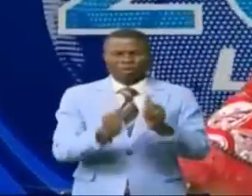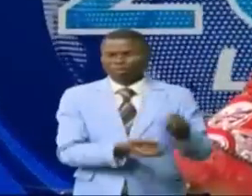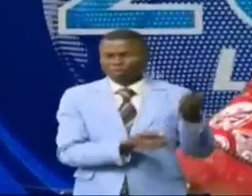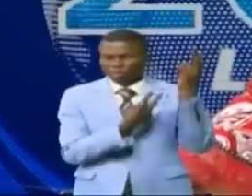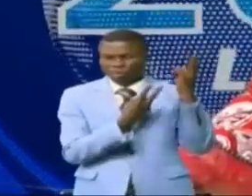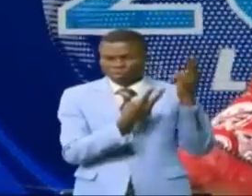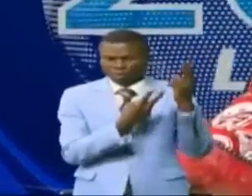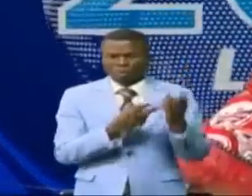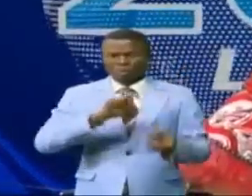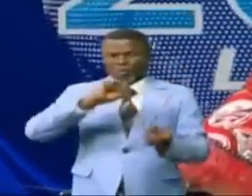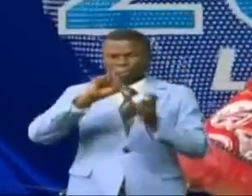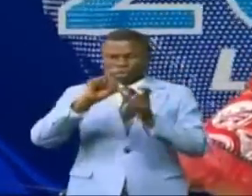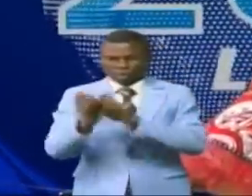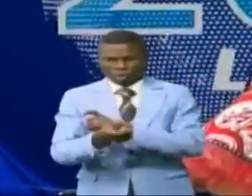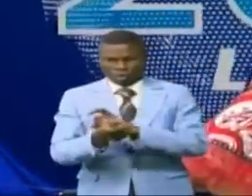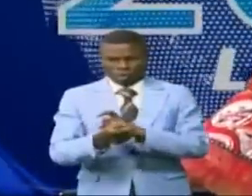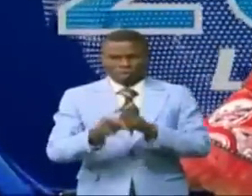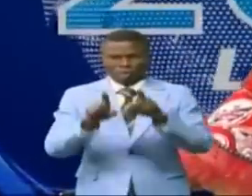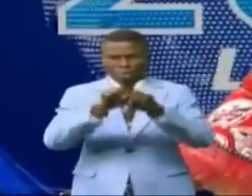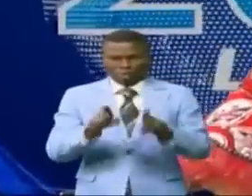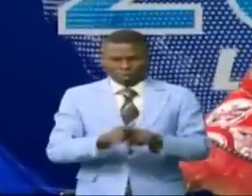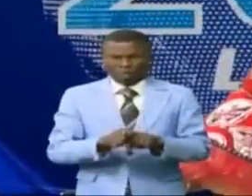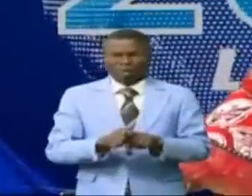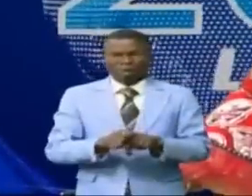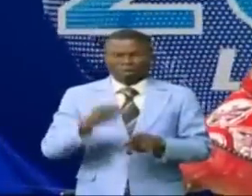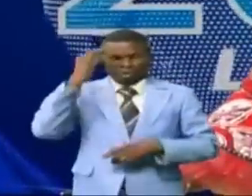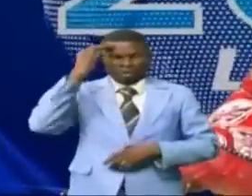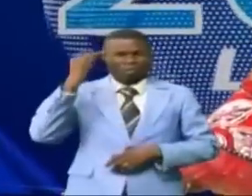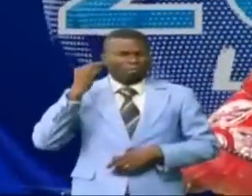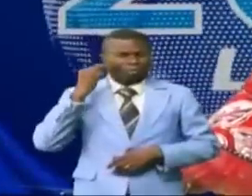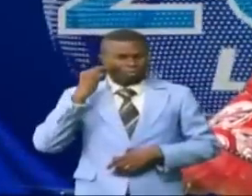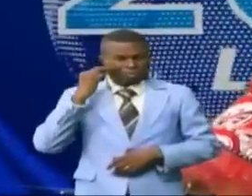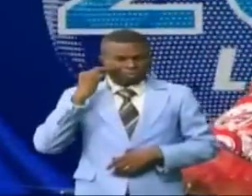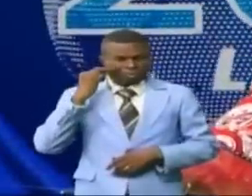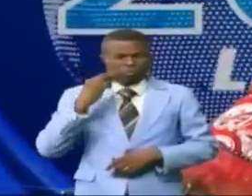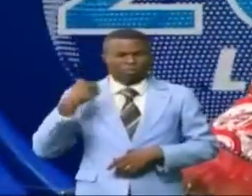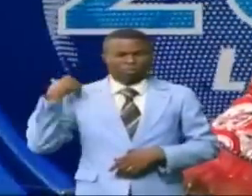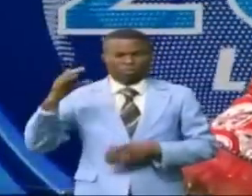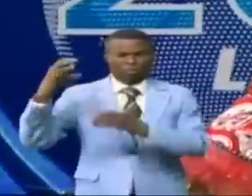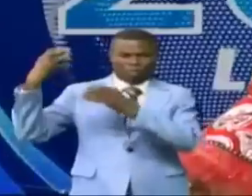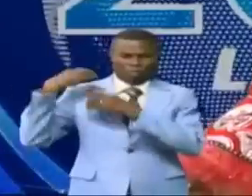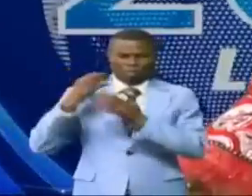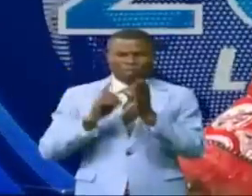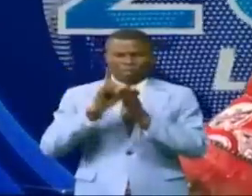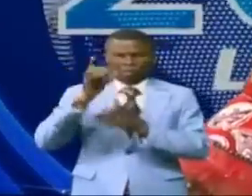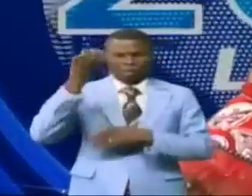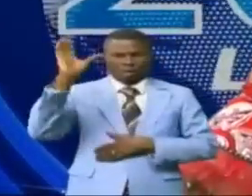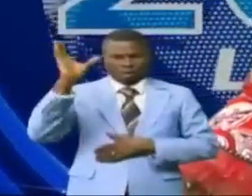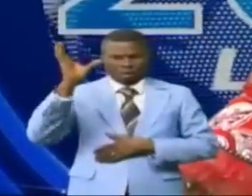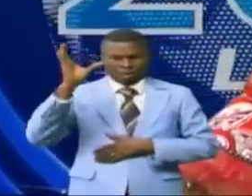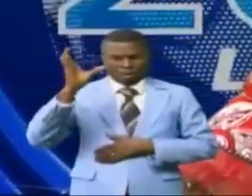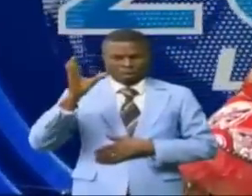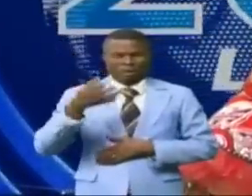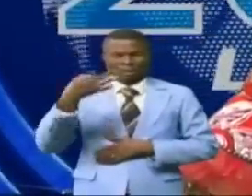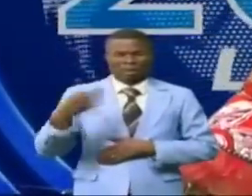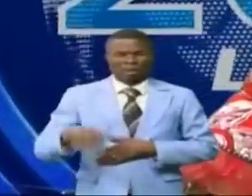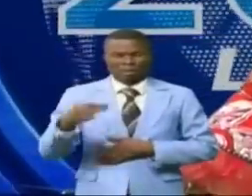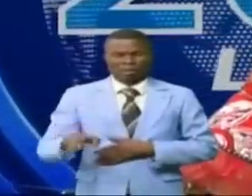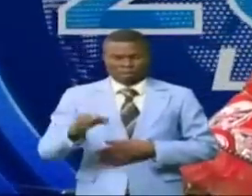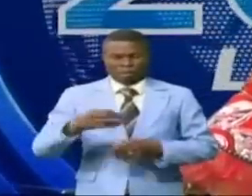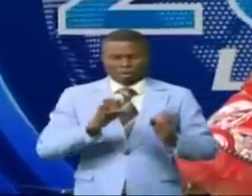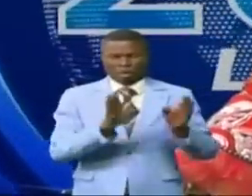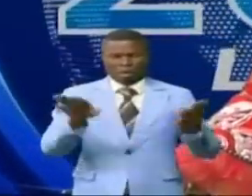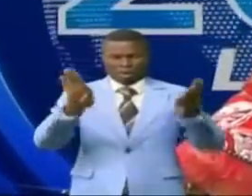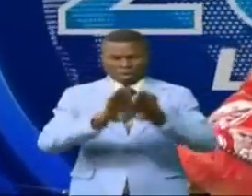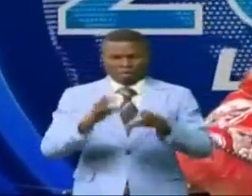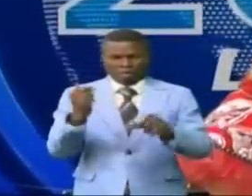de l'agro-transformation. Et c'est tout naturellement le ministre d'État en charge de développement rural, François Robota, qui a